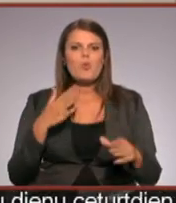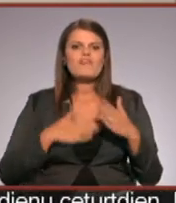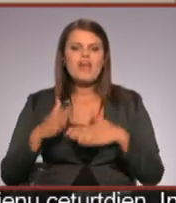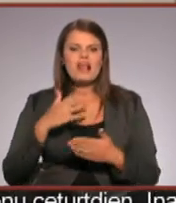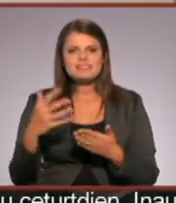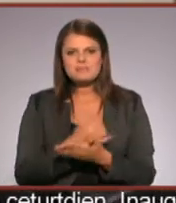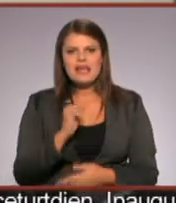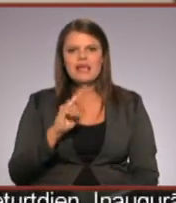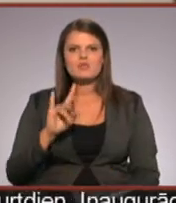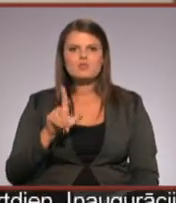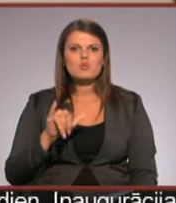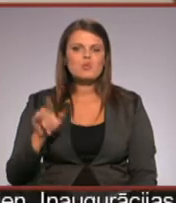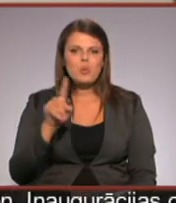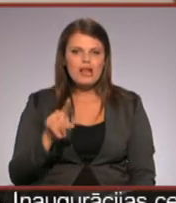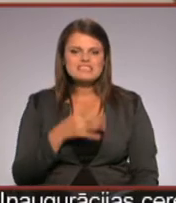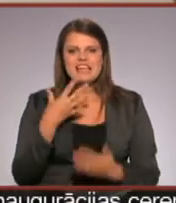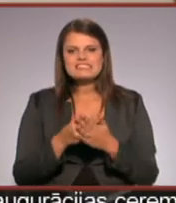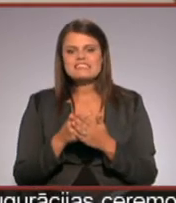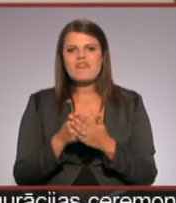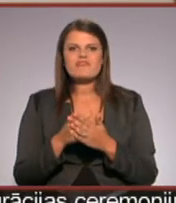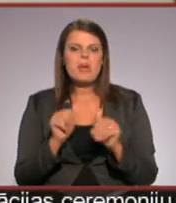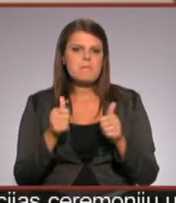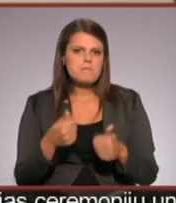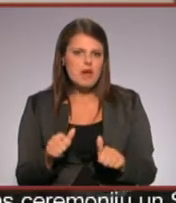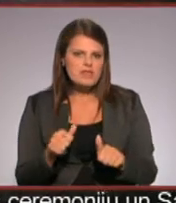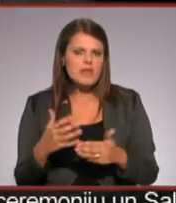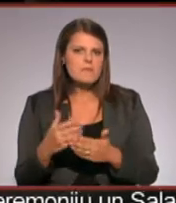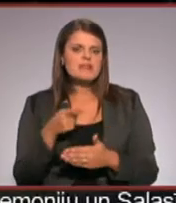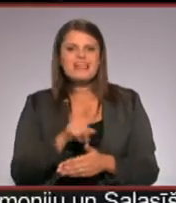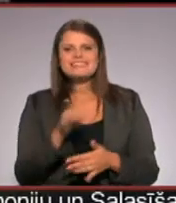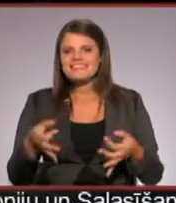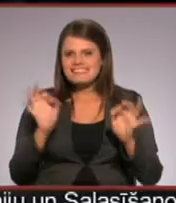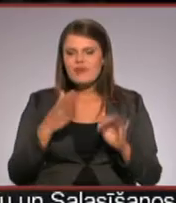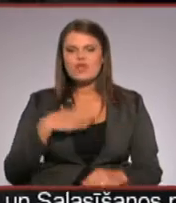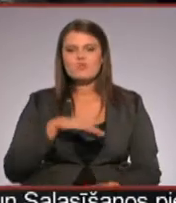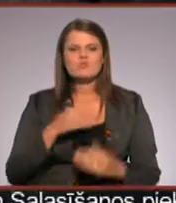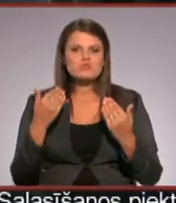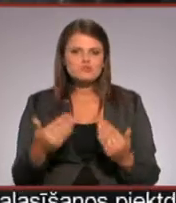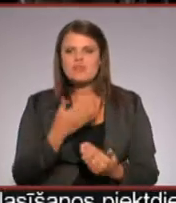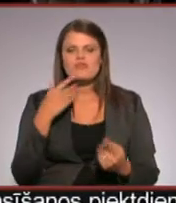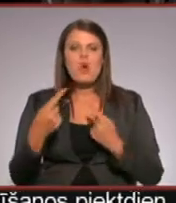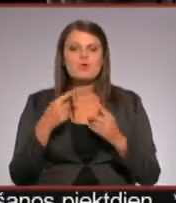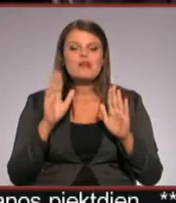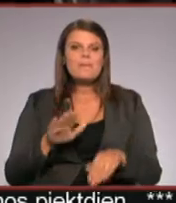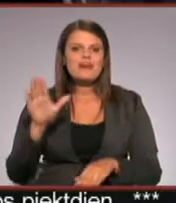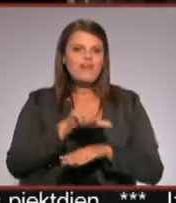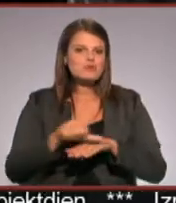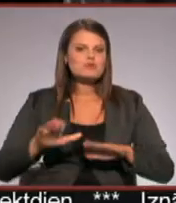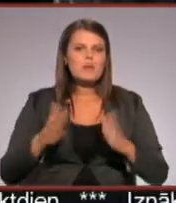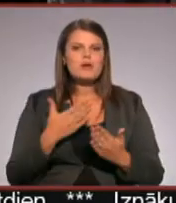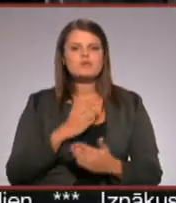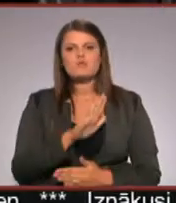sev radikāliem paņēmieniem. Tas ir svarīgi mums šodien. Runa nav par valstu robežām, bet par